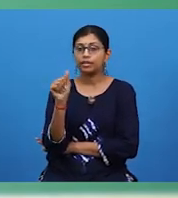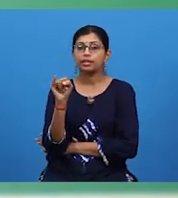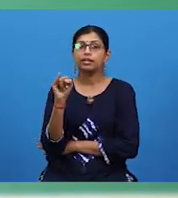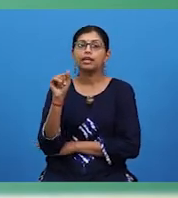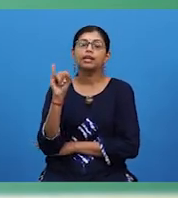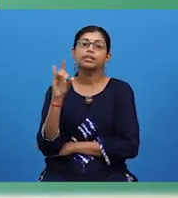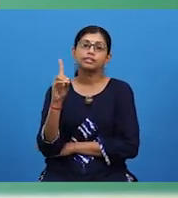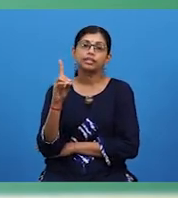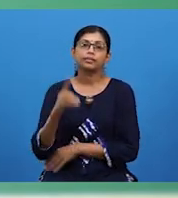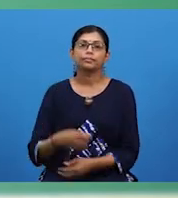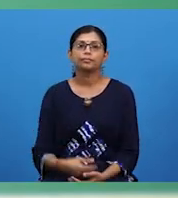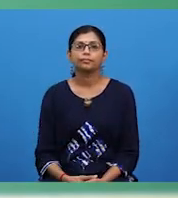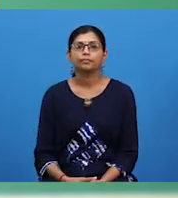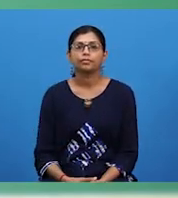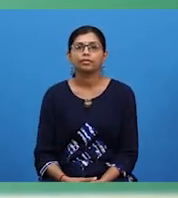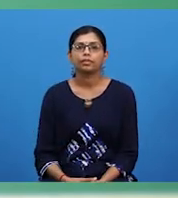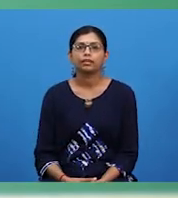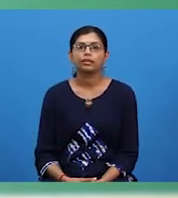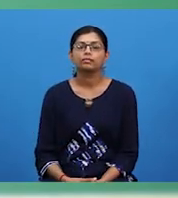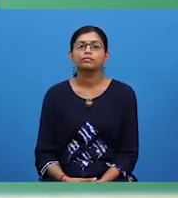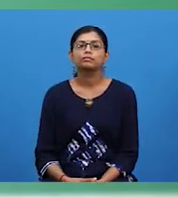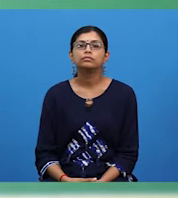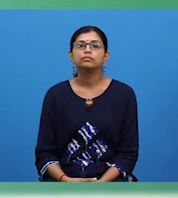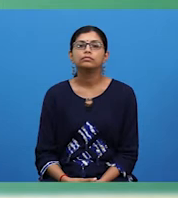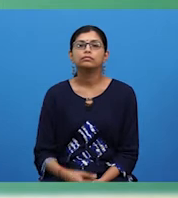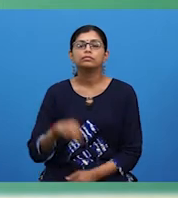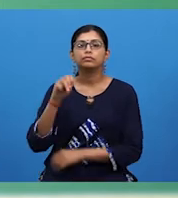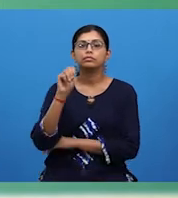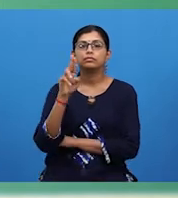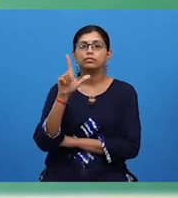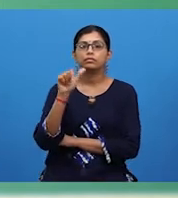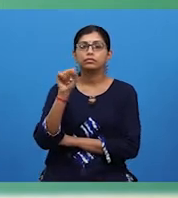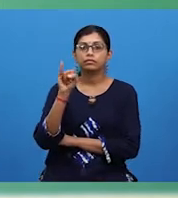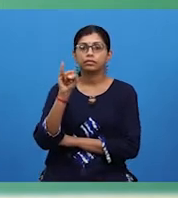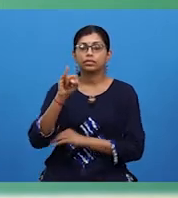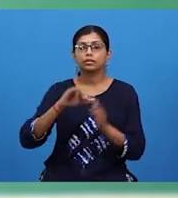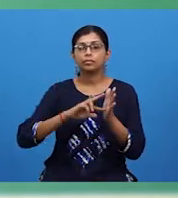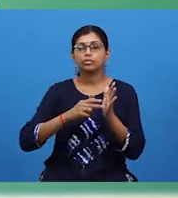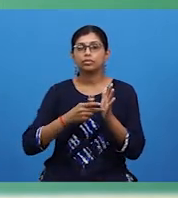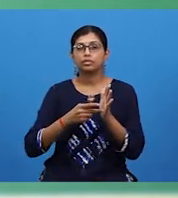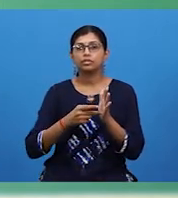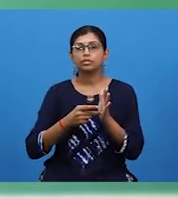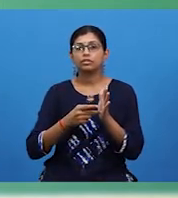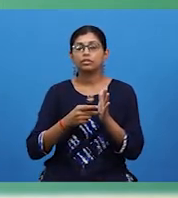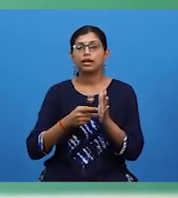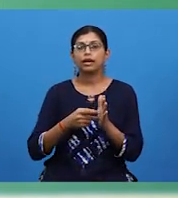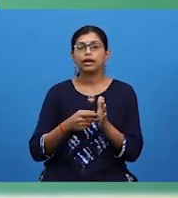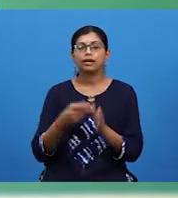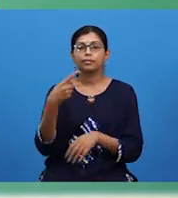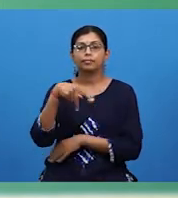Maksud emosi di sini ialah keadaan di mana bejau menjadi cecair.